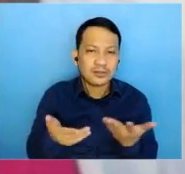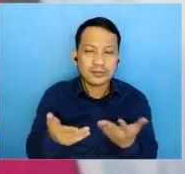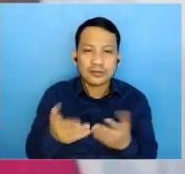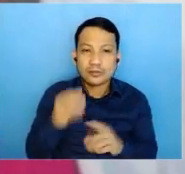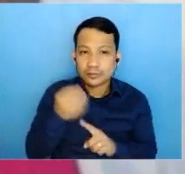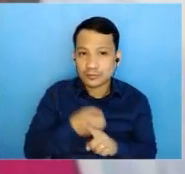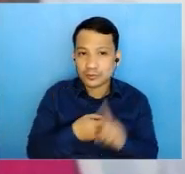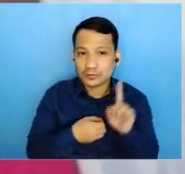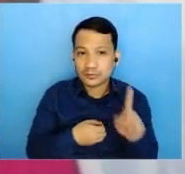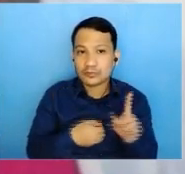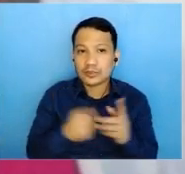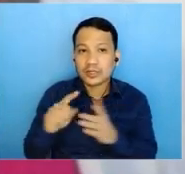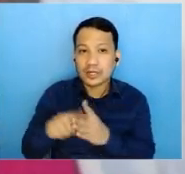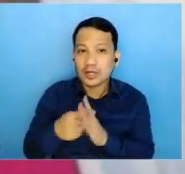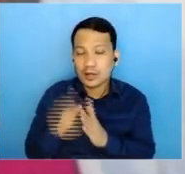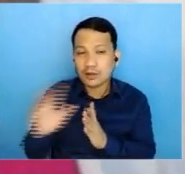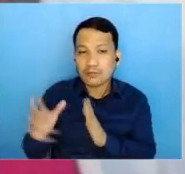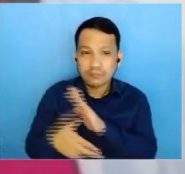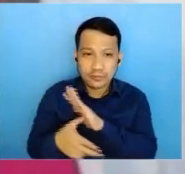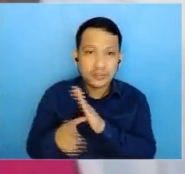doon mag-uumpisa yung